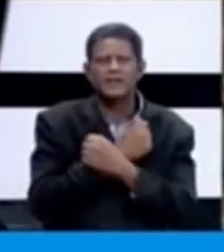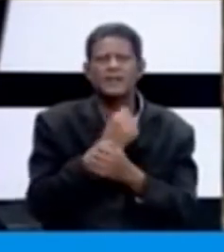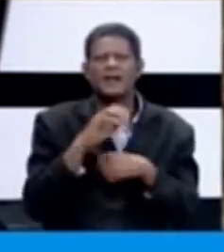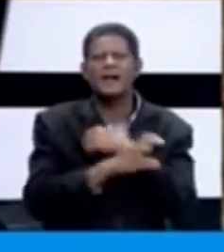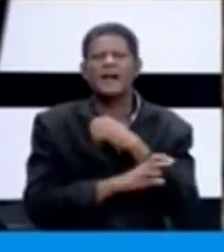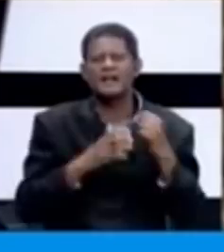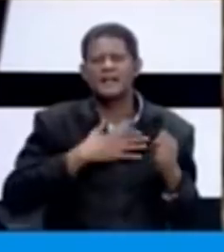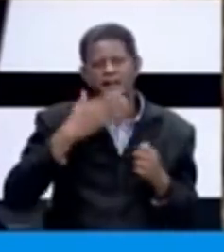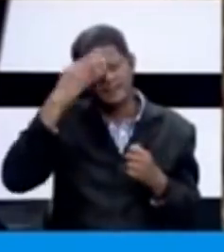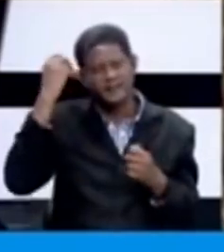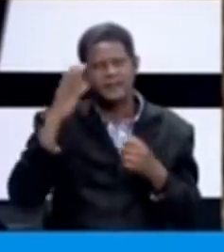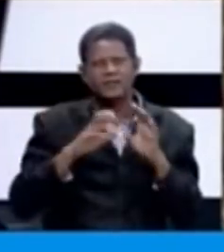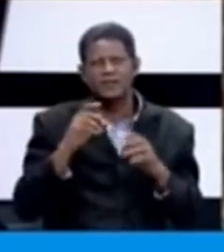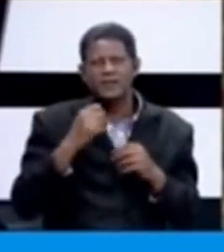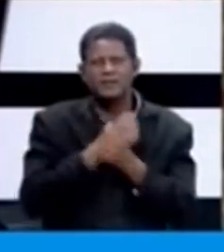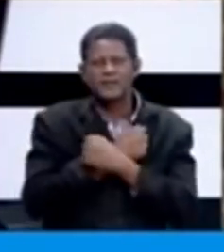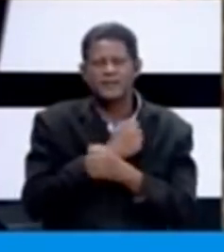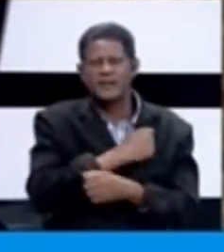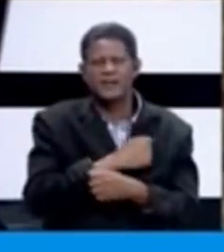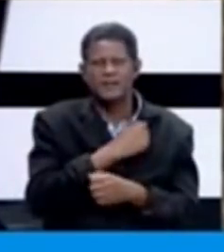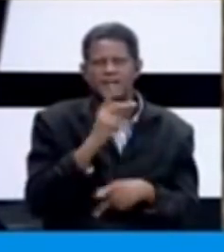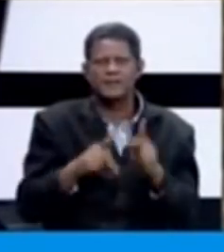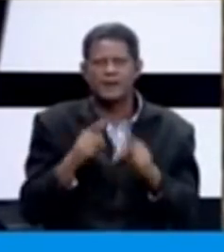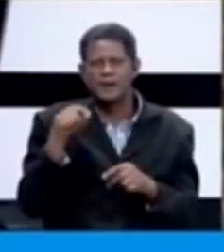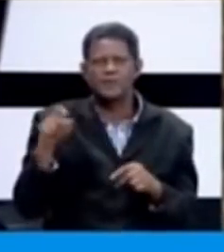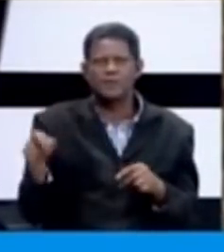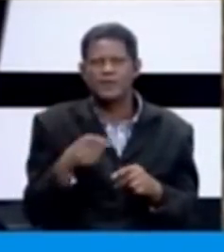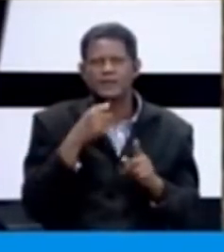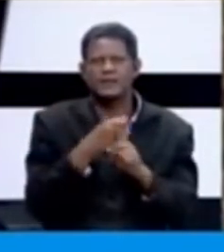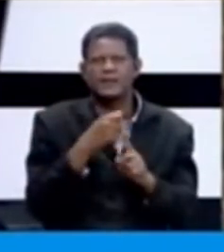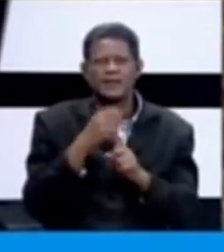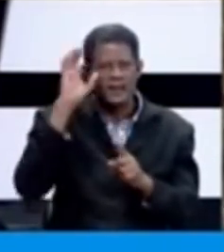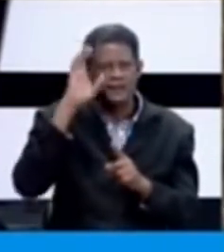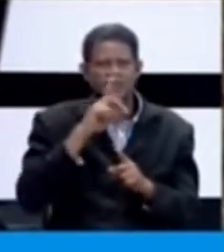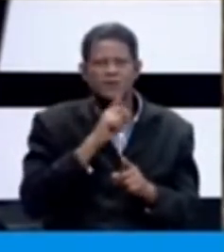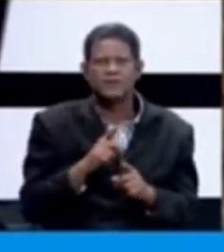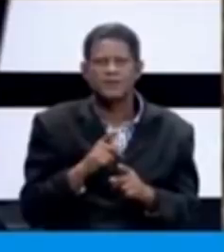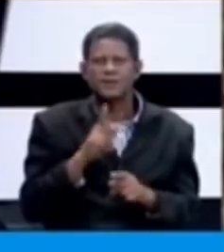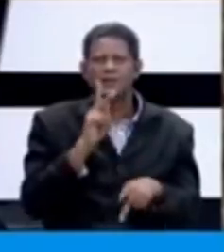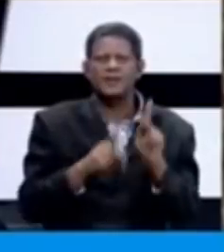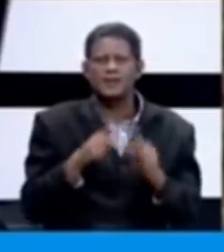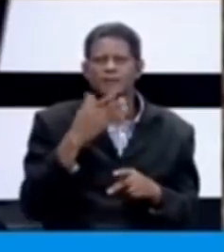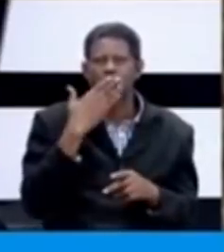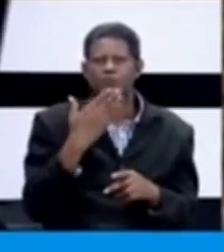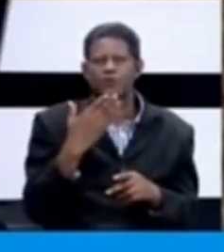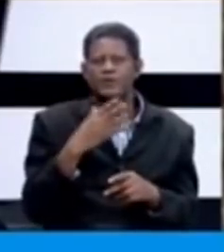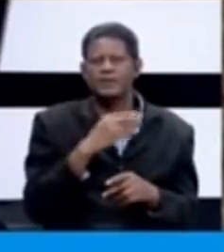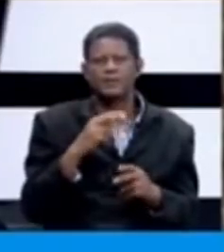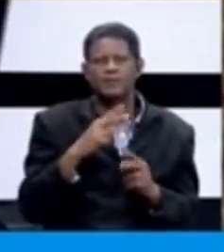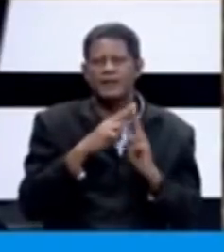ክርስዕ ገይሩኒ እዩ። ፍቕርን ሓልዮትን ሕብረተሰብ ድማ ኣብዚ ኮይነ ንክቃለስ ኣገዲድኒ እዩ። የህብረሰቡ ጥሩነት በጣም